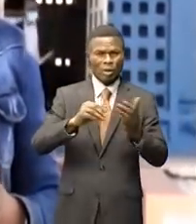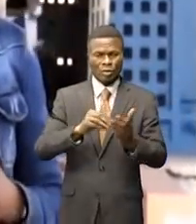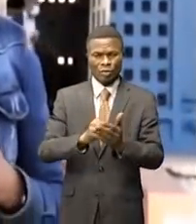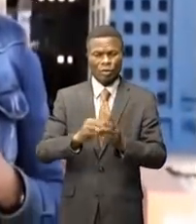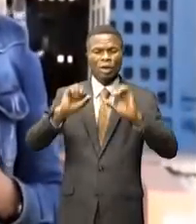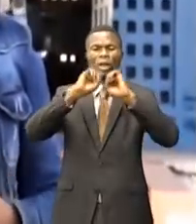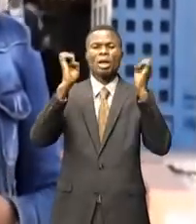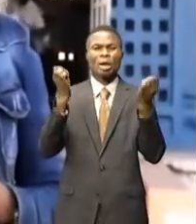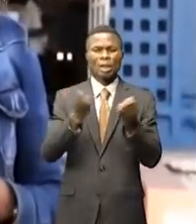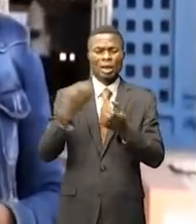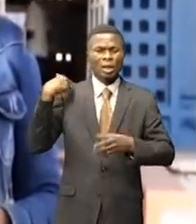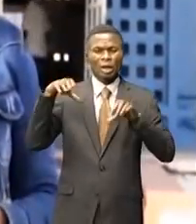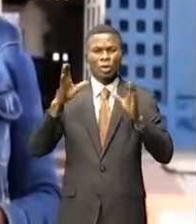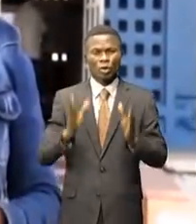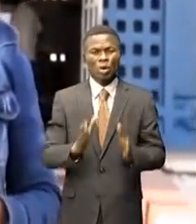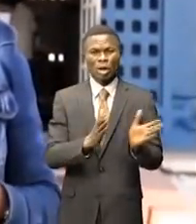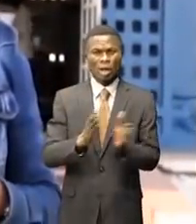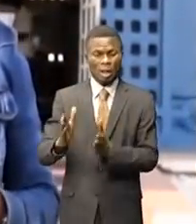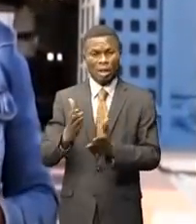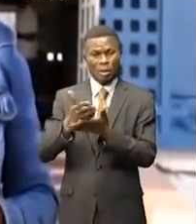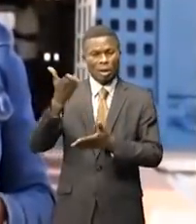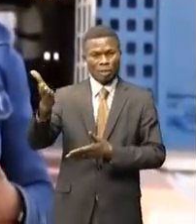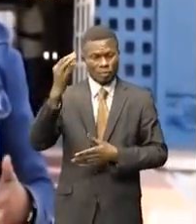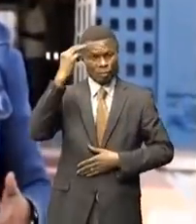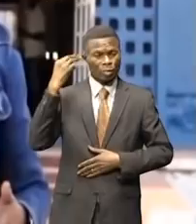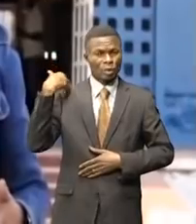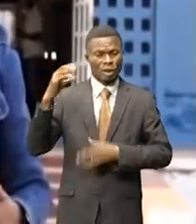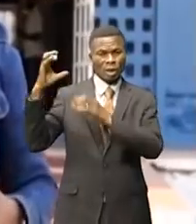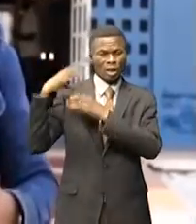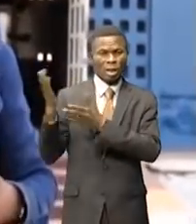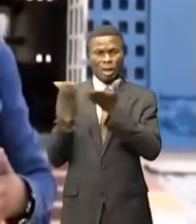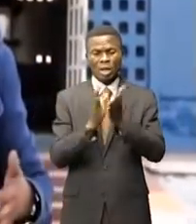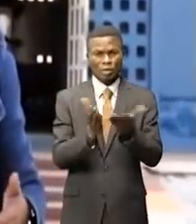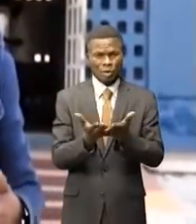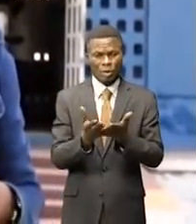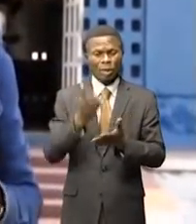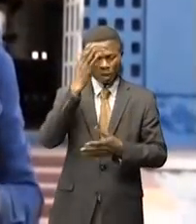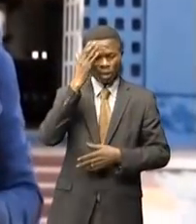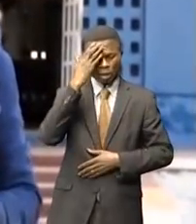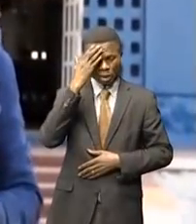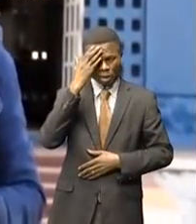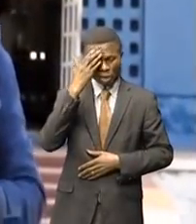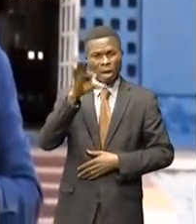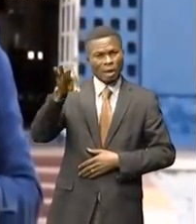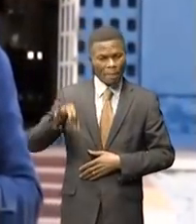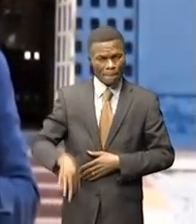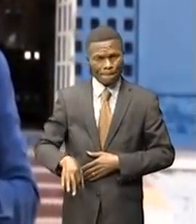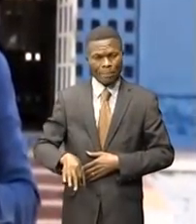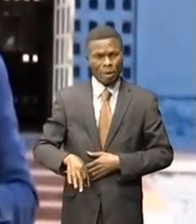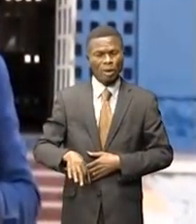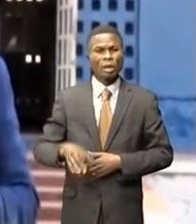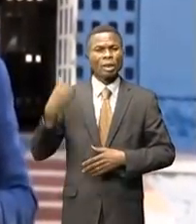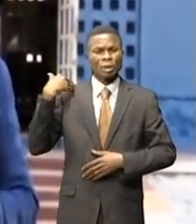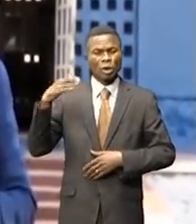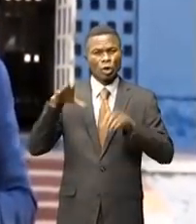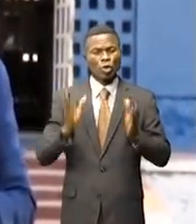entreprise ou l'état congolais dispose départ et la ministre d'état en charge du portefeuille devra s'assurer des intérêts de l'état